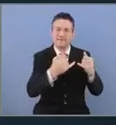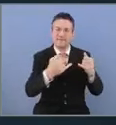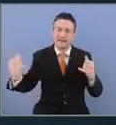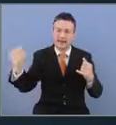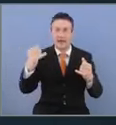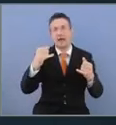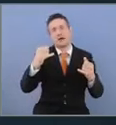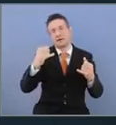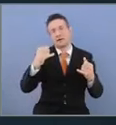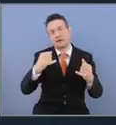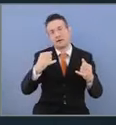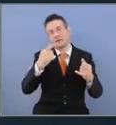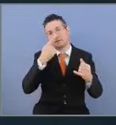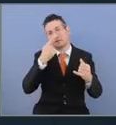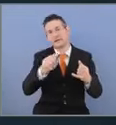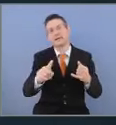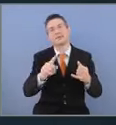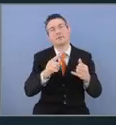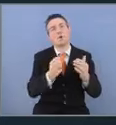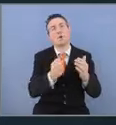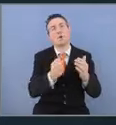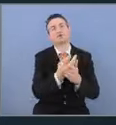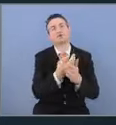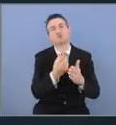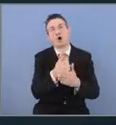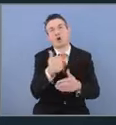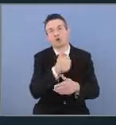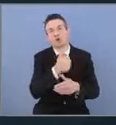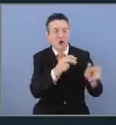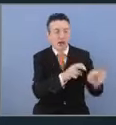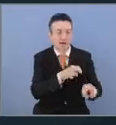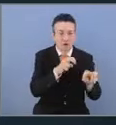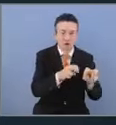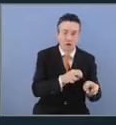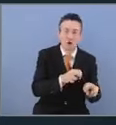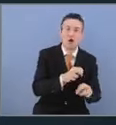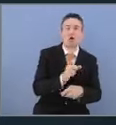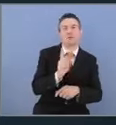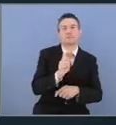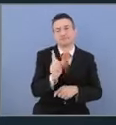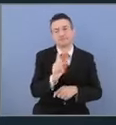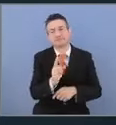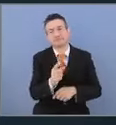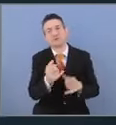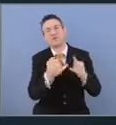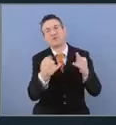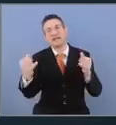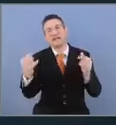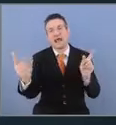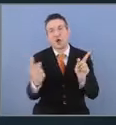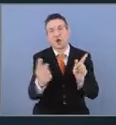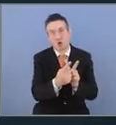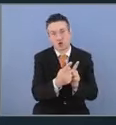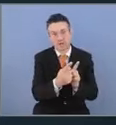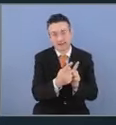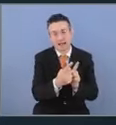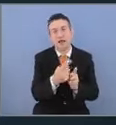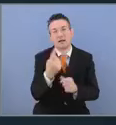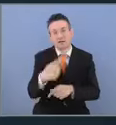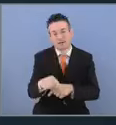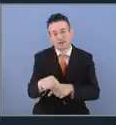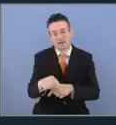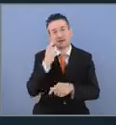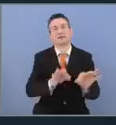solo produttori, agricoltori. Noi però con la filiera corta sarà un'altra azione strategica,